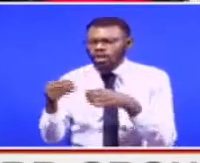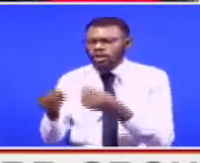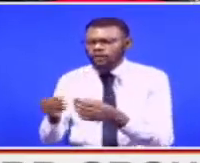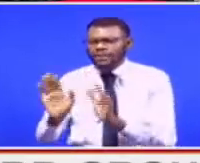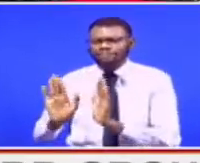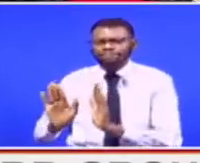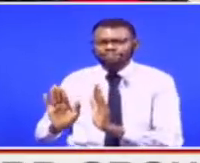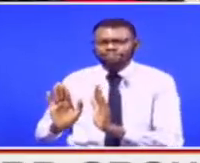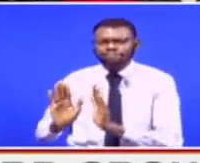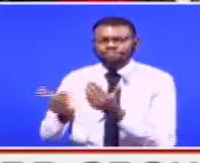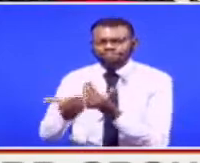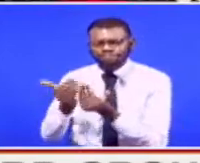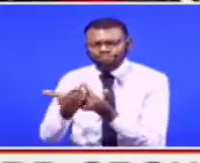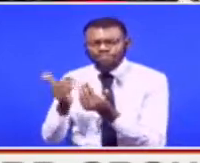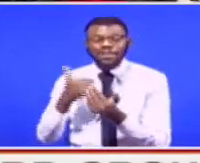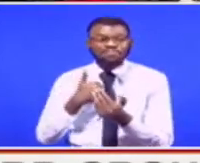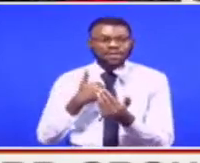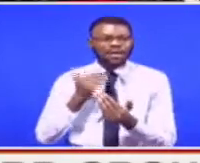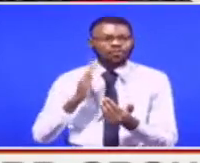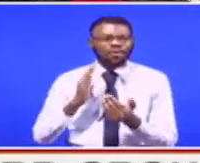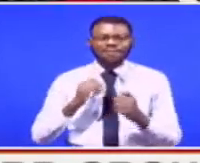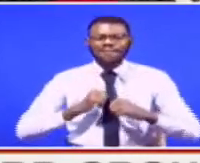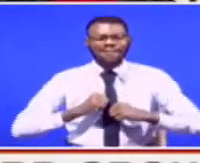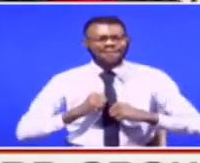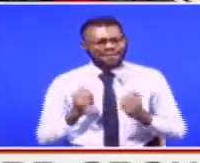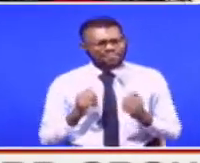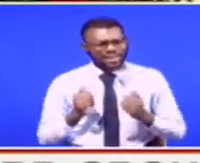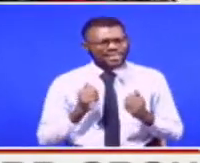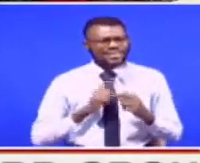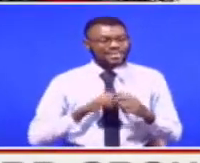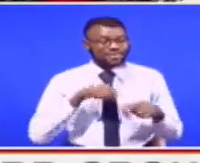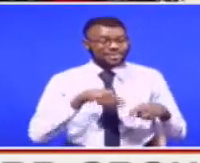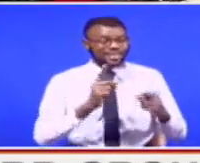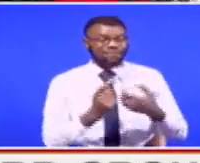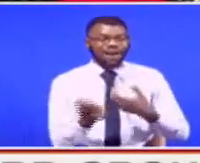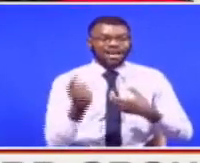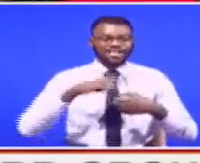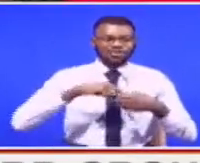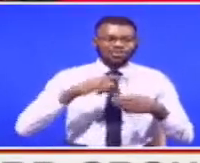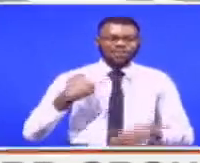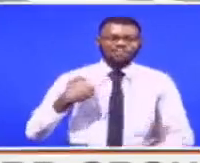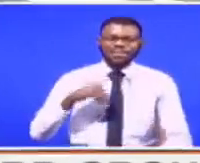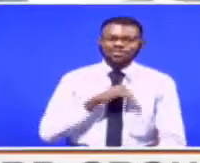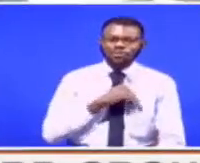hivyo nitafurahi sana siku ile nitamuona kwenye klabu ya Barcelona.